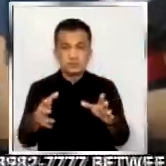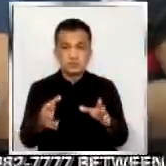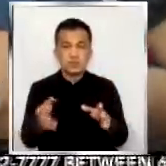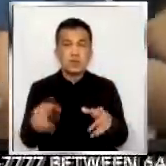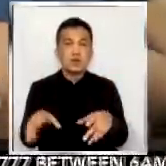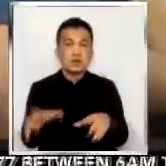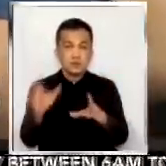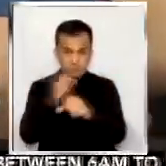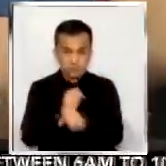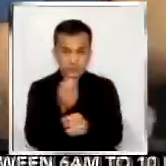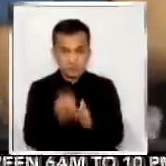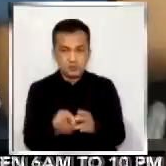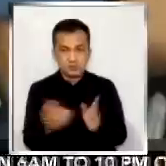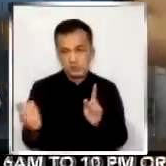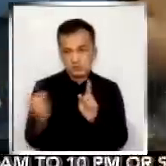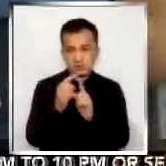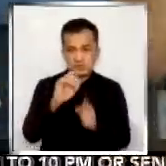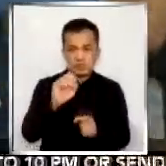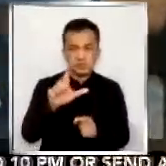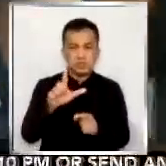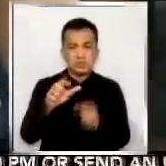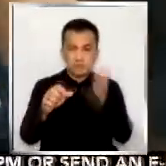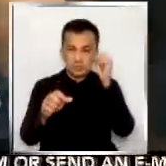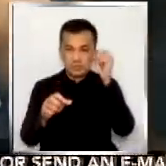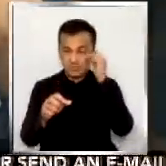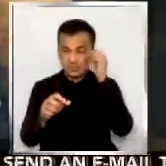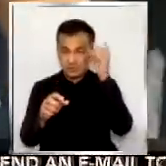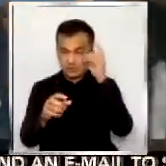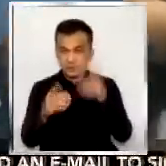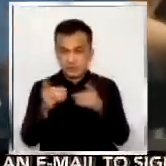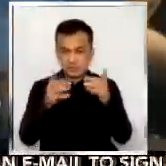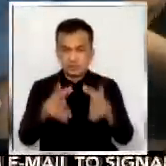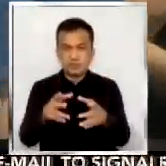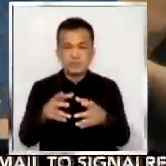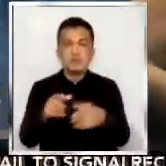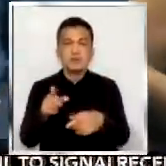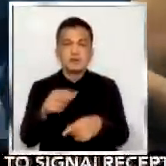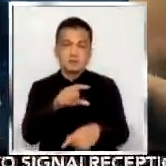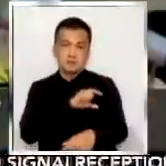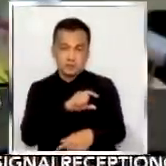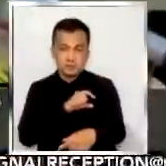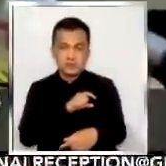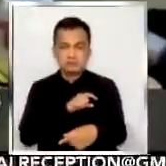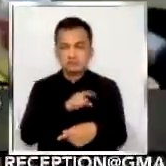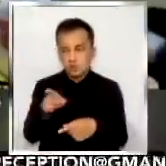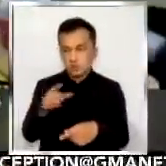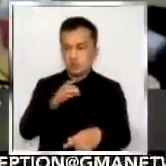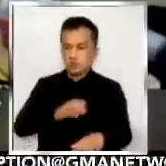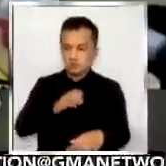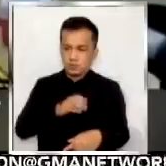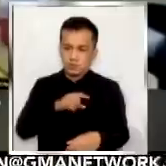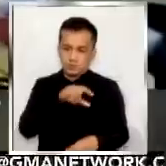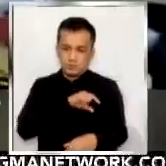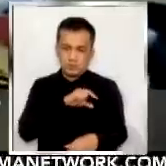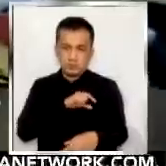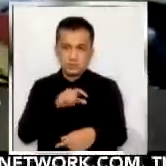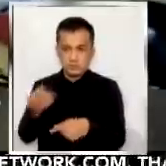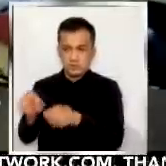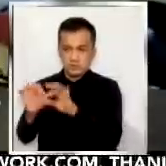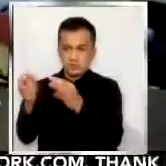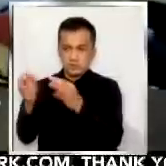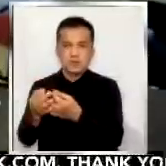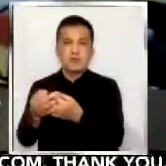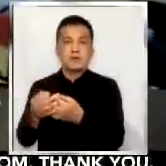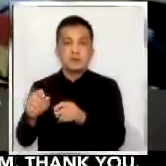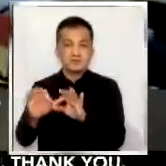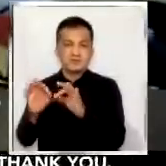Deputy Director ng Police Region Office 3. Nagpaabot ng pahikiramay ang PNP sa mag-anak. Ang pamilya Gregorio napatawa na raw ang